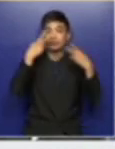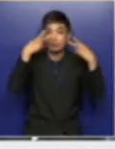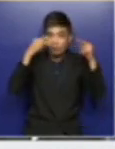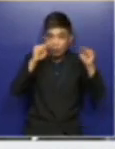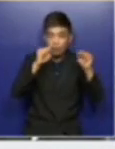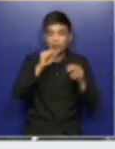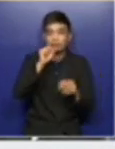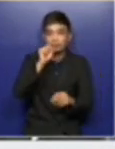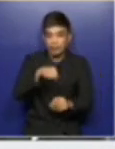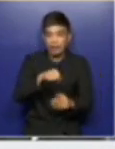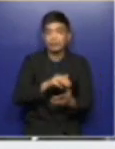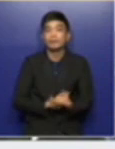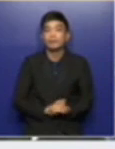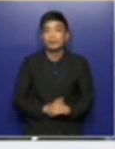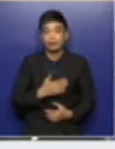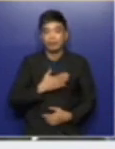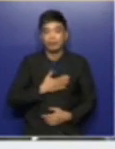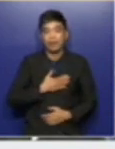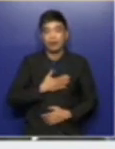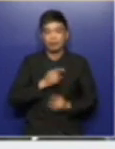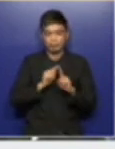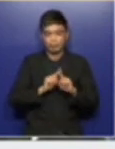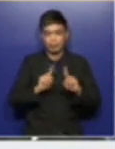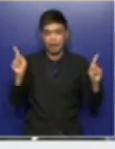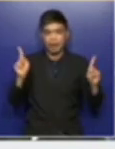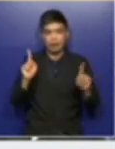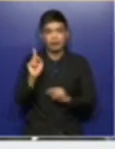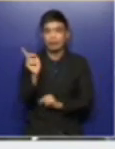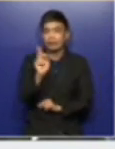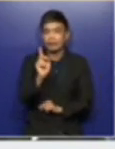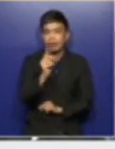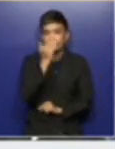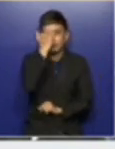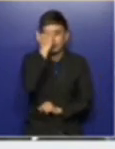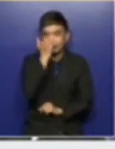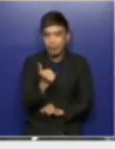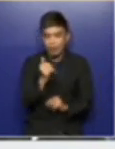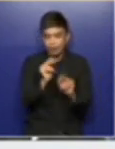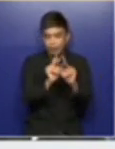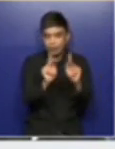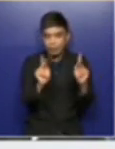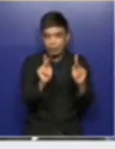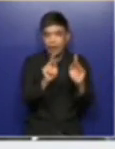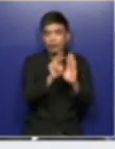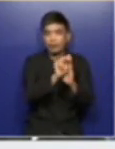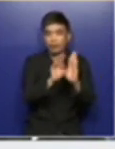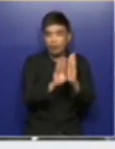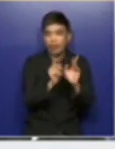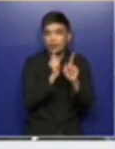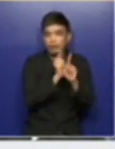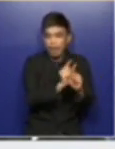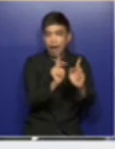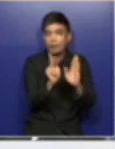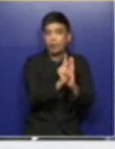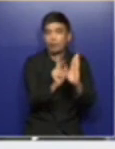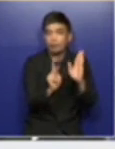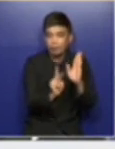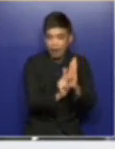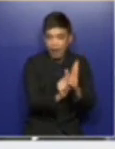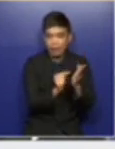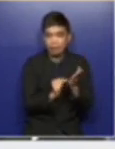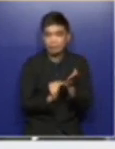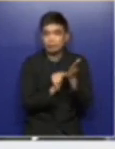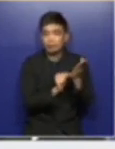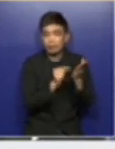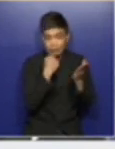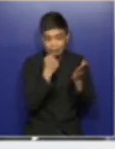ครับผมเองก็แปลกใจว่าทำไมกรรมการนโยบายตามกฎหมายฉบับนี้เนี่ยต้องเป็นนาย